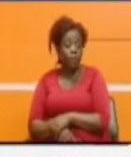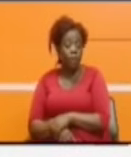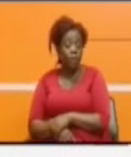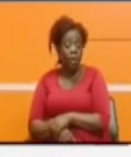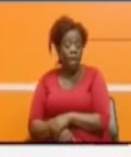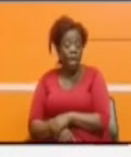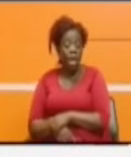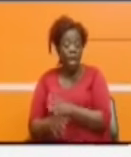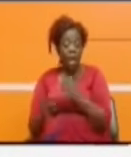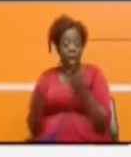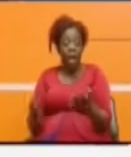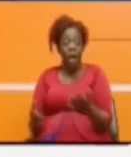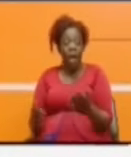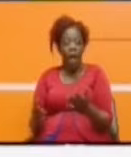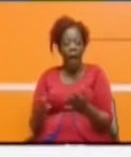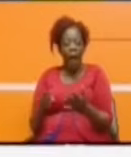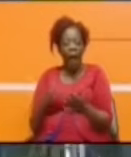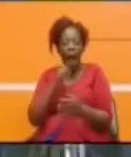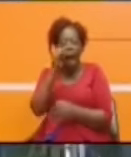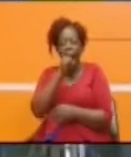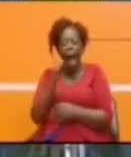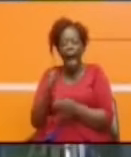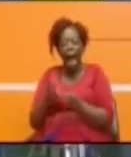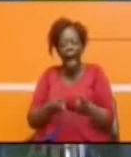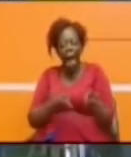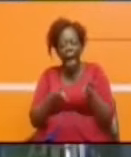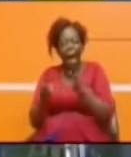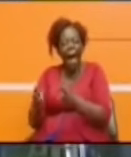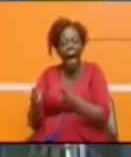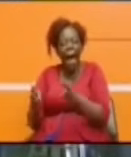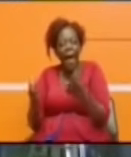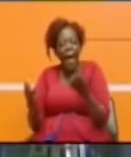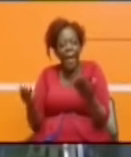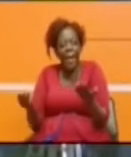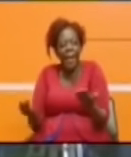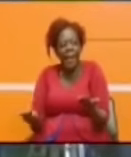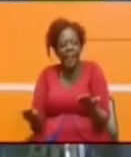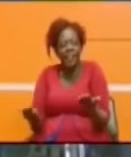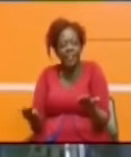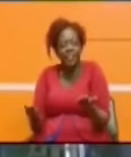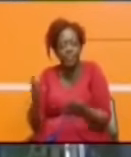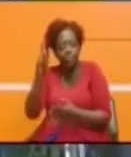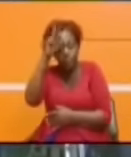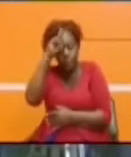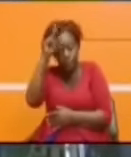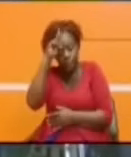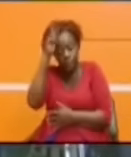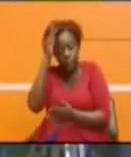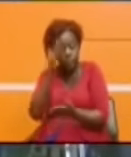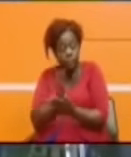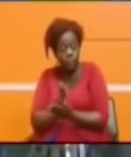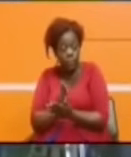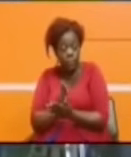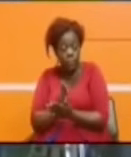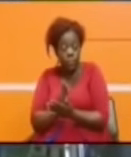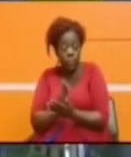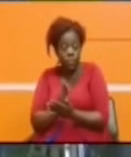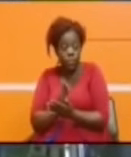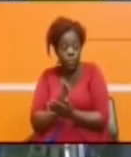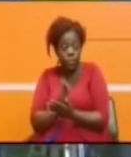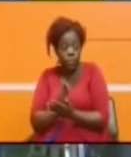Instead of the crude methods of roadblocks, what? Mu kifo ky'okozesa ebya roadblock nga tusiba amagira.